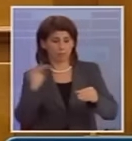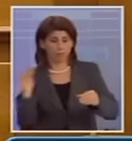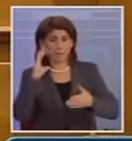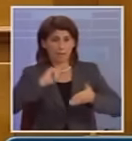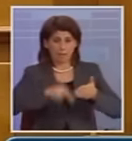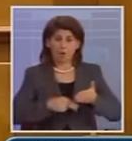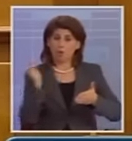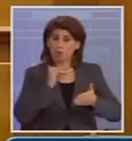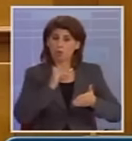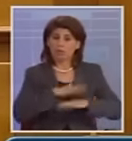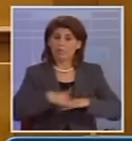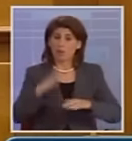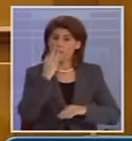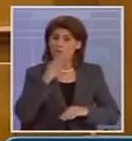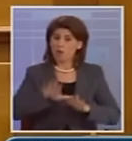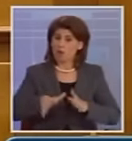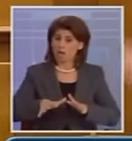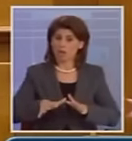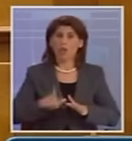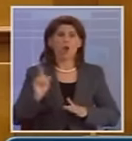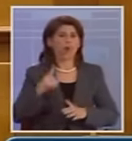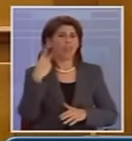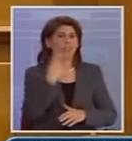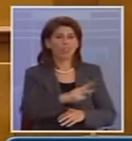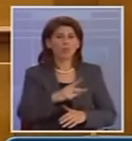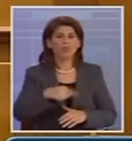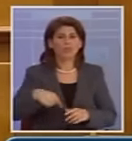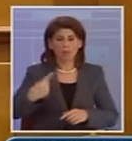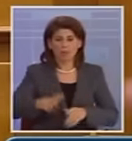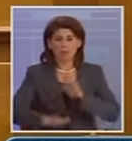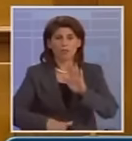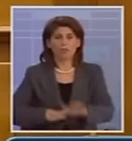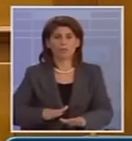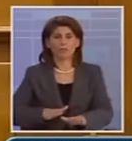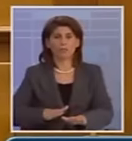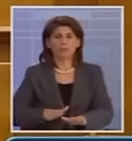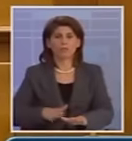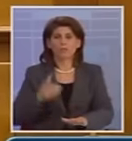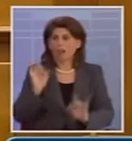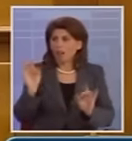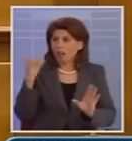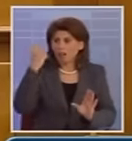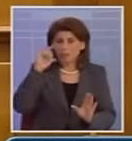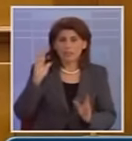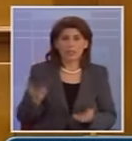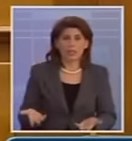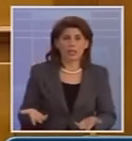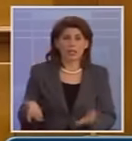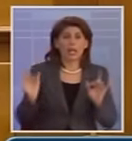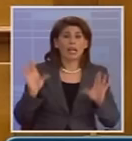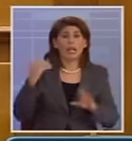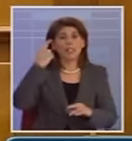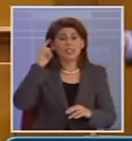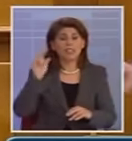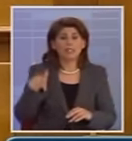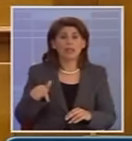πιο γρήγορα, τέλος Φλεβάρι. Όχι το δικό σας επόμενο βήμα. Που αν ρωτήσετε, κανείς δεν το ξέρει. Κανείς ακόμα δεν το